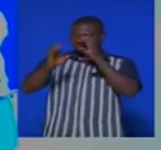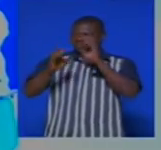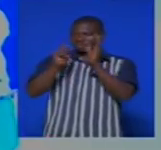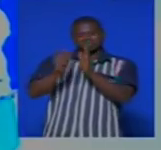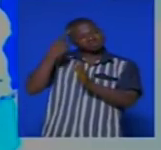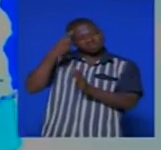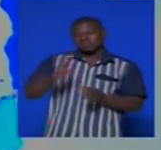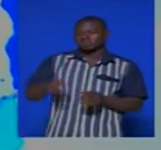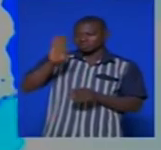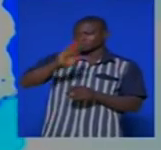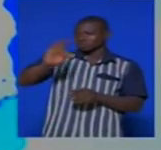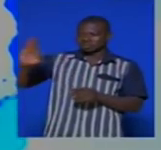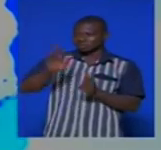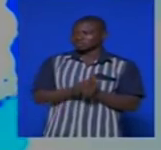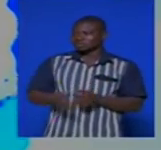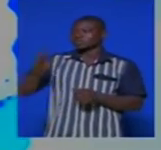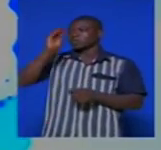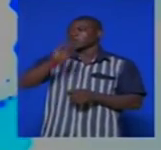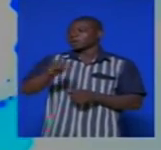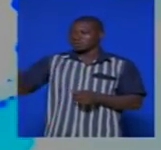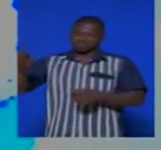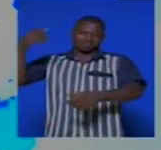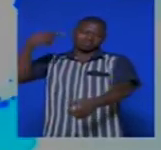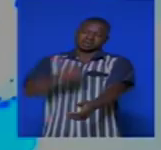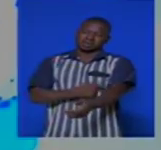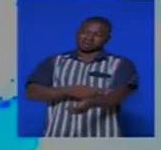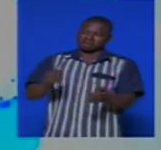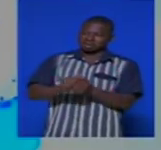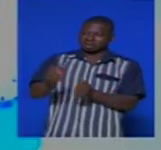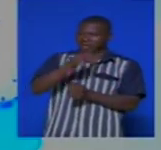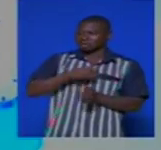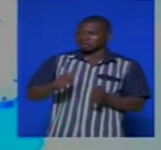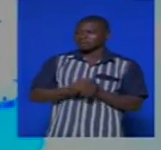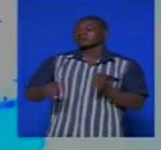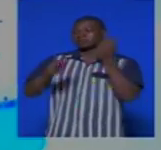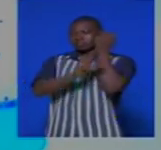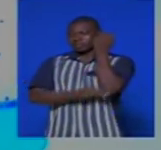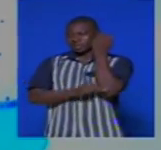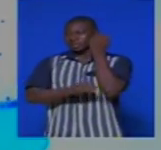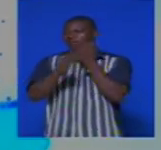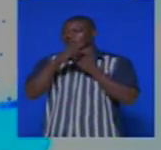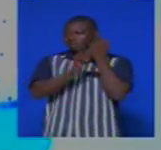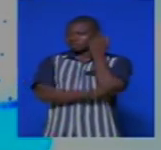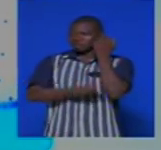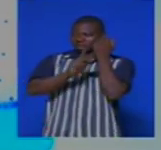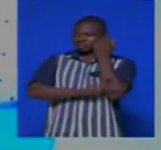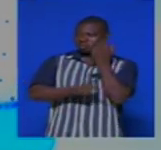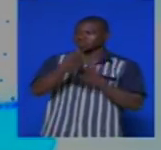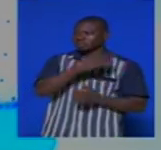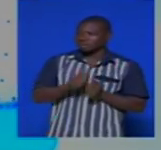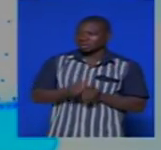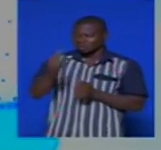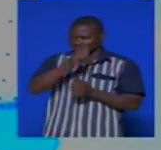optique Ouagadougou-Dakola avec une bretelle Manga-Bagrépol, d'un point d'atterrissage virtuel et d'un point